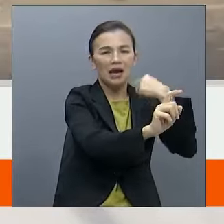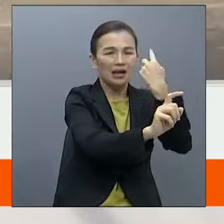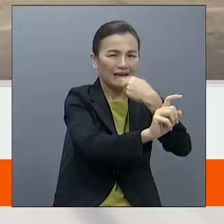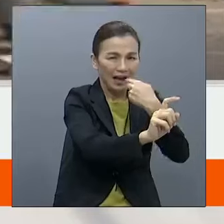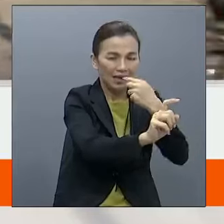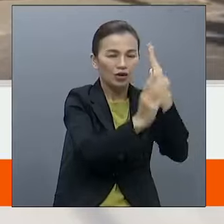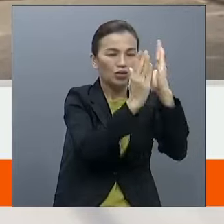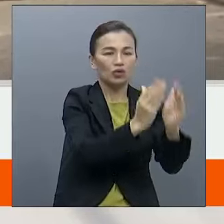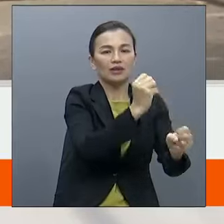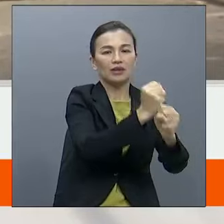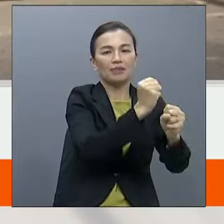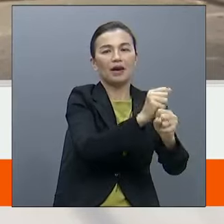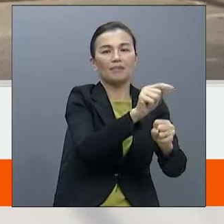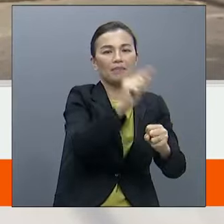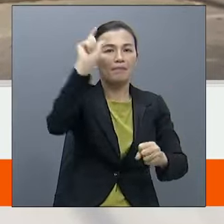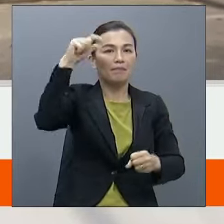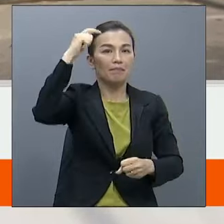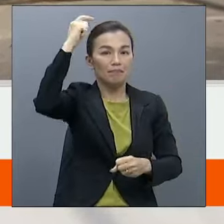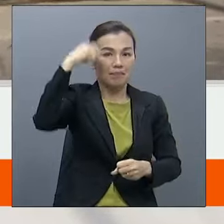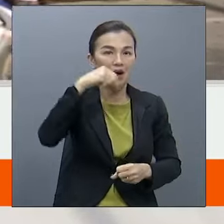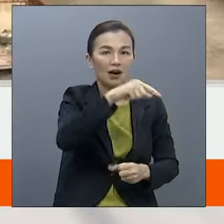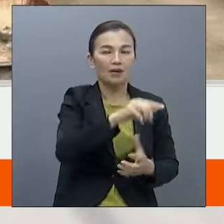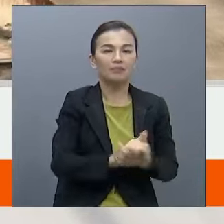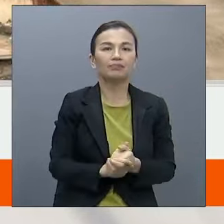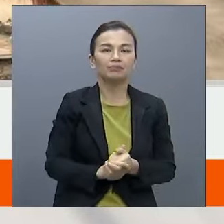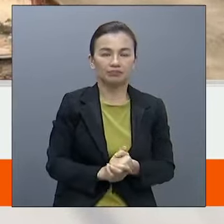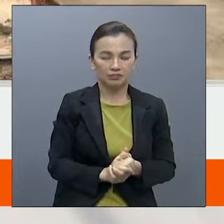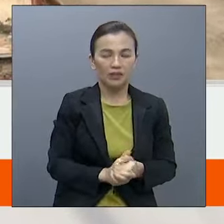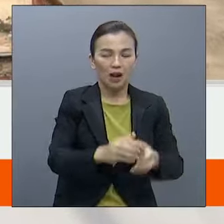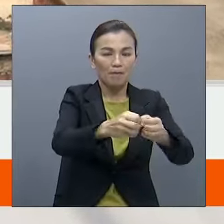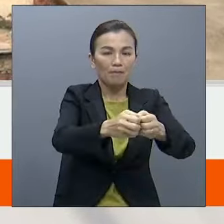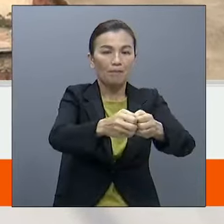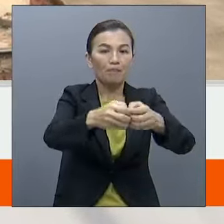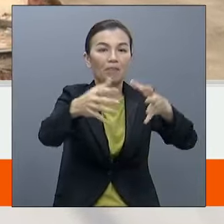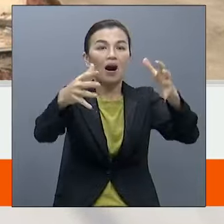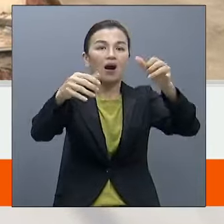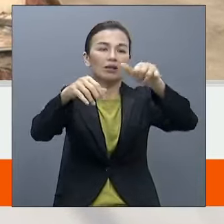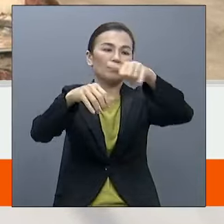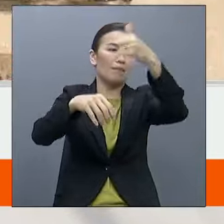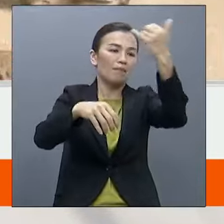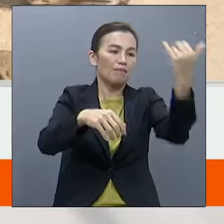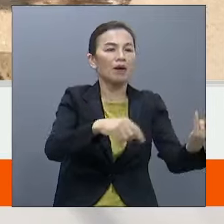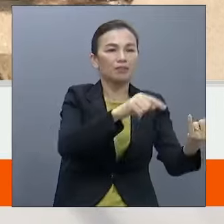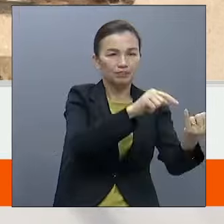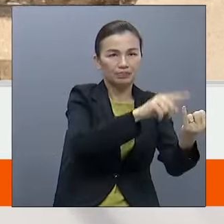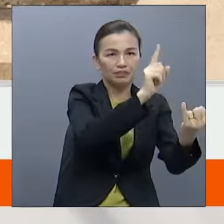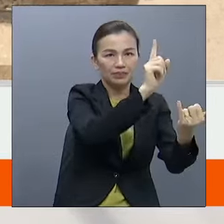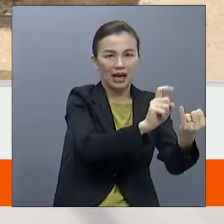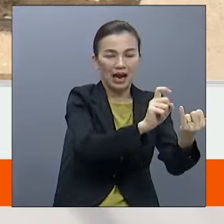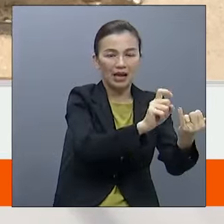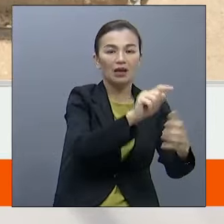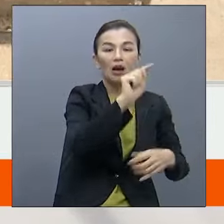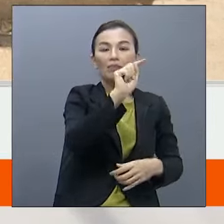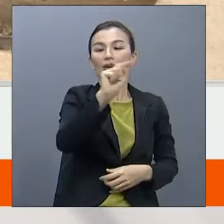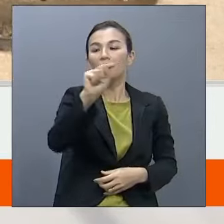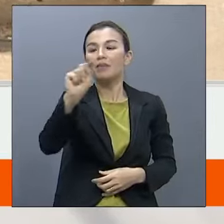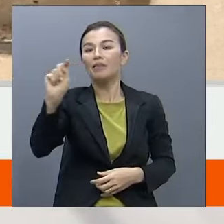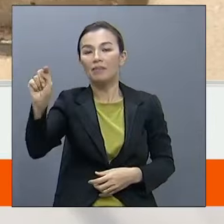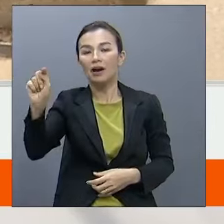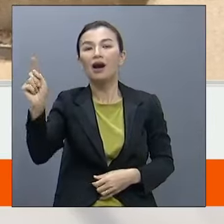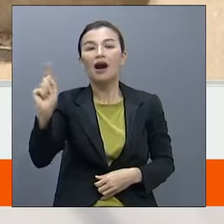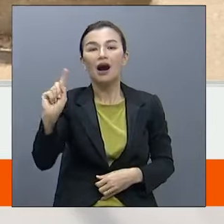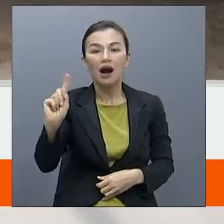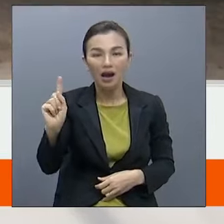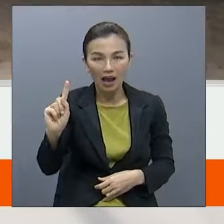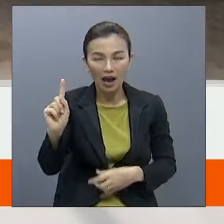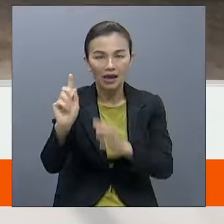พี่น้องประชาชนน่าจะเป็นการโดนสะเก็ดระเบิดเข้าและก็ส่งโรงพยาบาลเสียชีวิตหนึ่ง ค นที่เหลืออย่างอื่นๆก็น่าจะเป็นในเรื่องของสถ